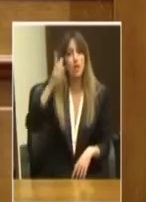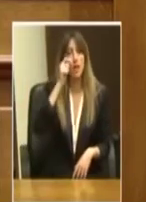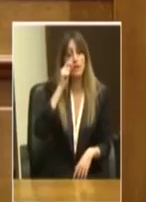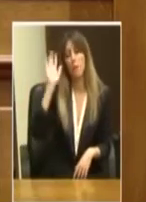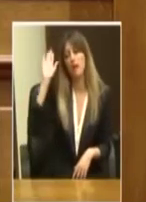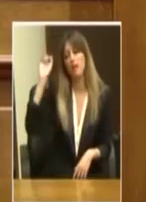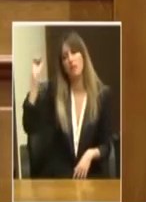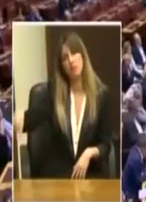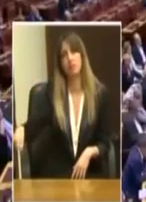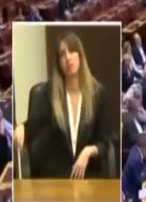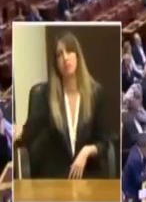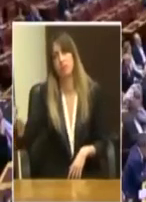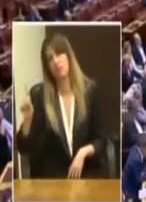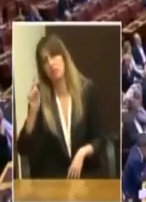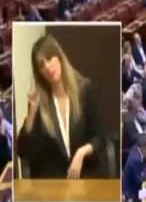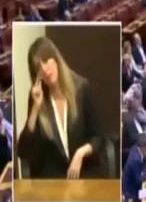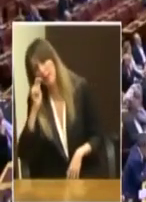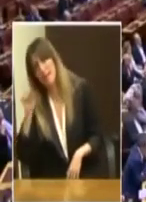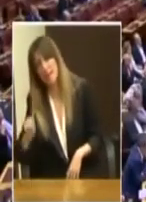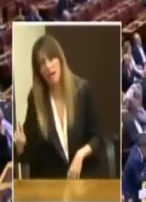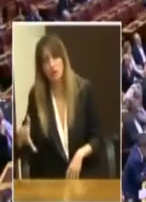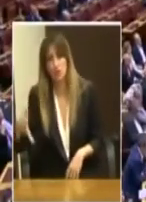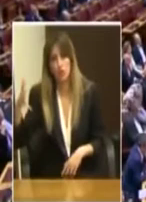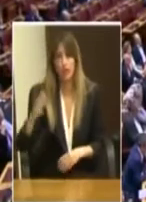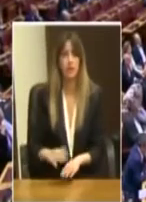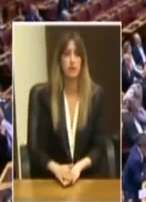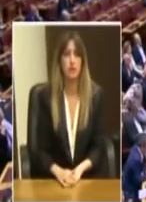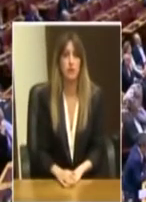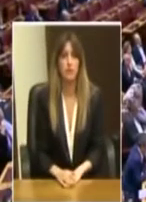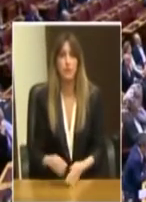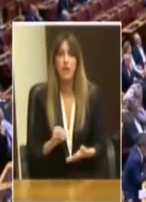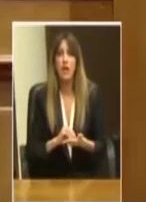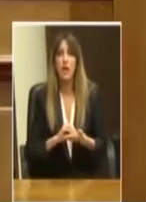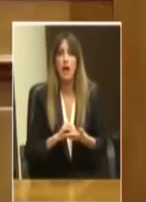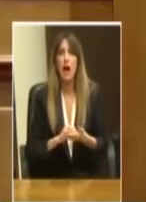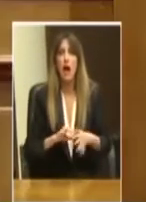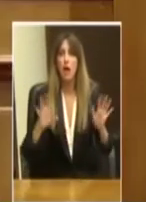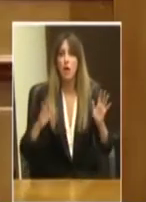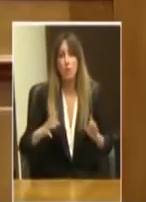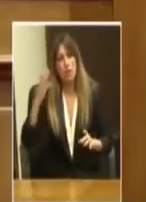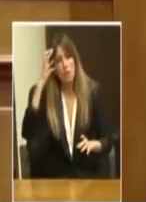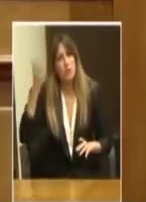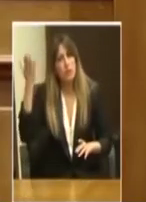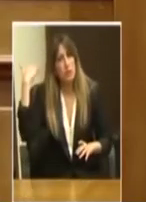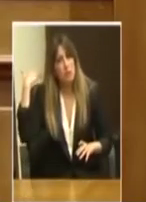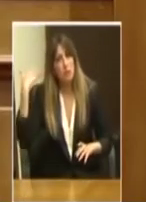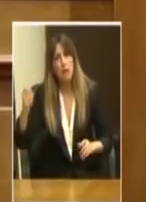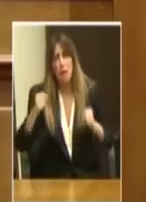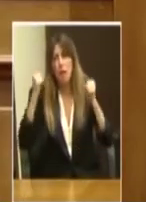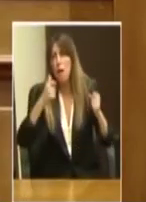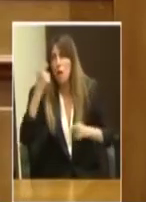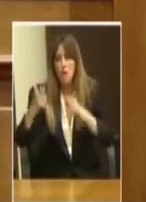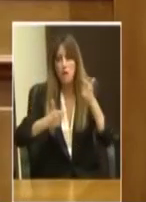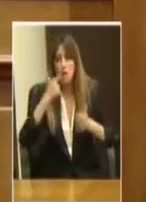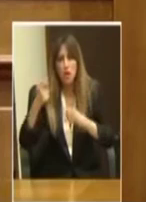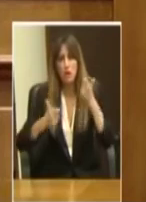Βουλής σε όσους διαδηλώνουν για τη Μακεδονία, σε όσους ανησυχούν και τονίζοντας ότι δεν είναι ακροδεξί ούτε εγκάθετοι από κάποια τοπική οργάνωση